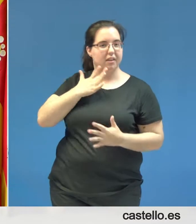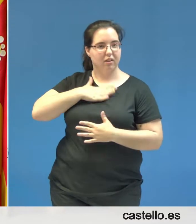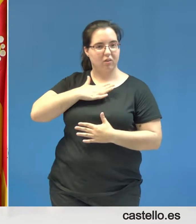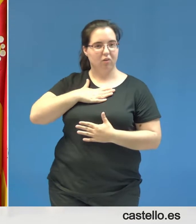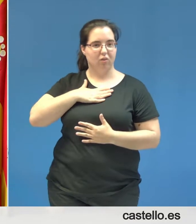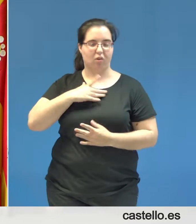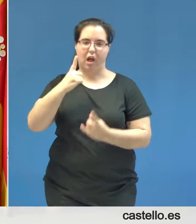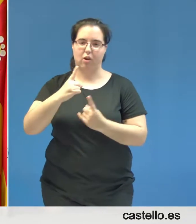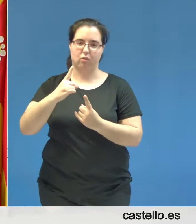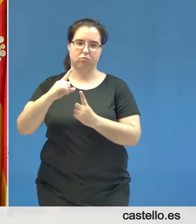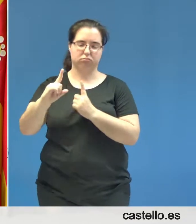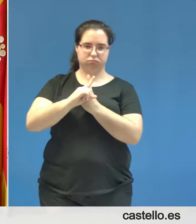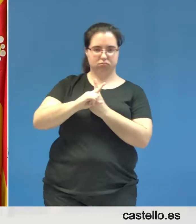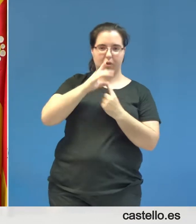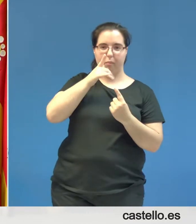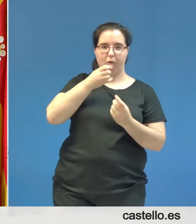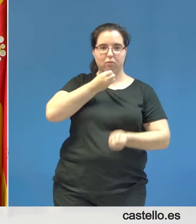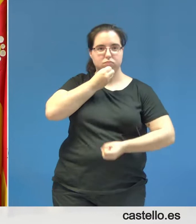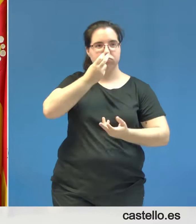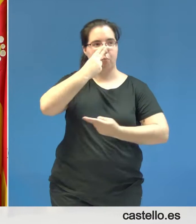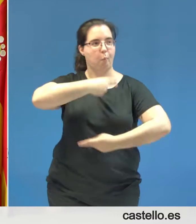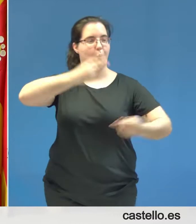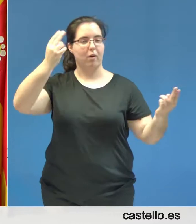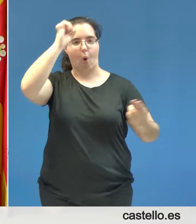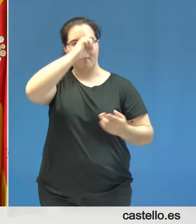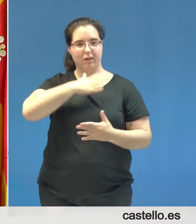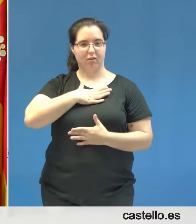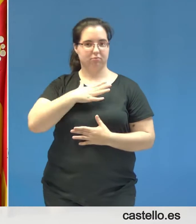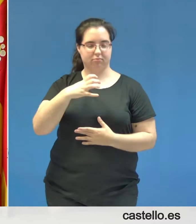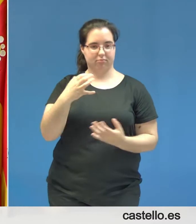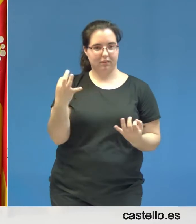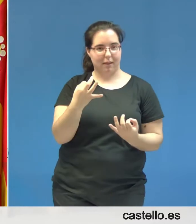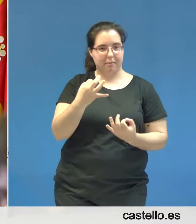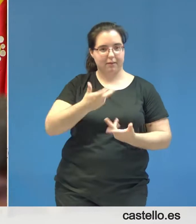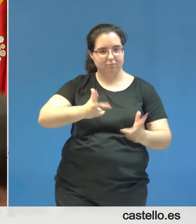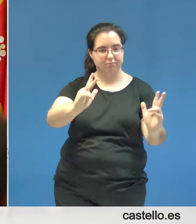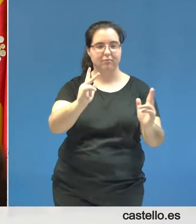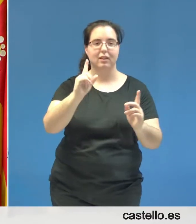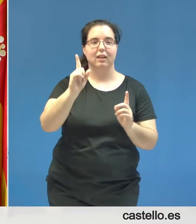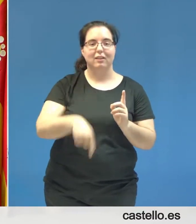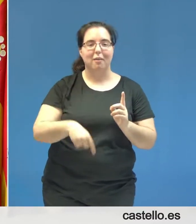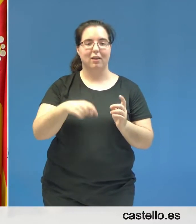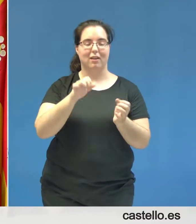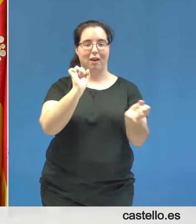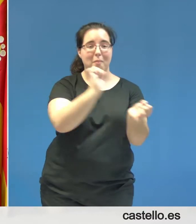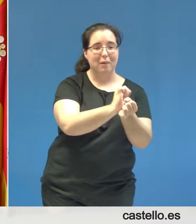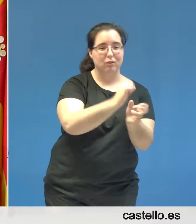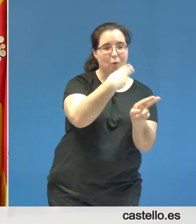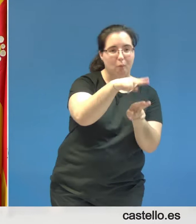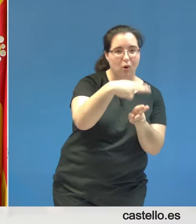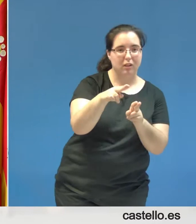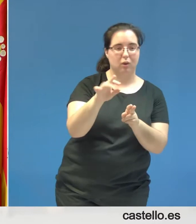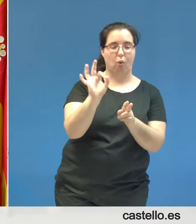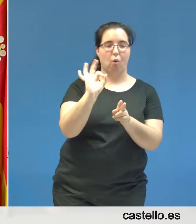amenaçat per expressar les seues idees i d'una vegada per sempre no hi hagi mai més ni presos polítics, ni presos